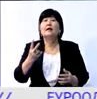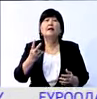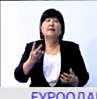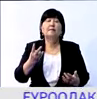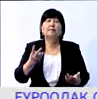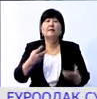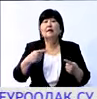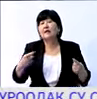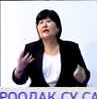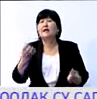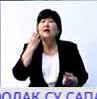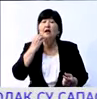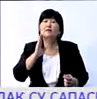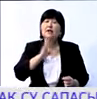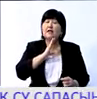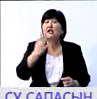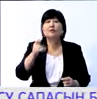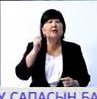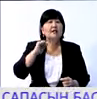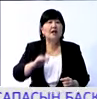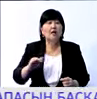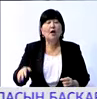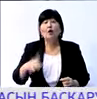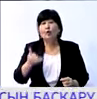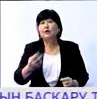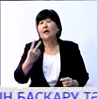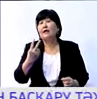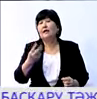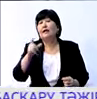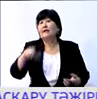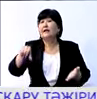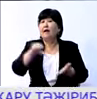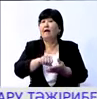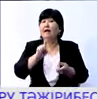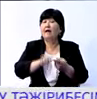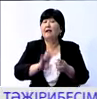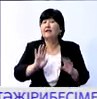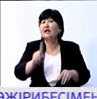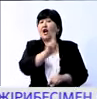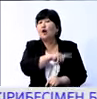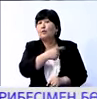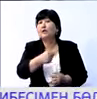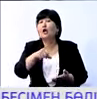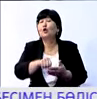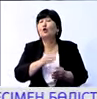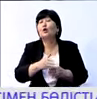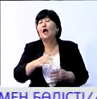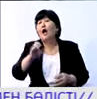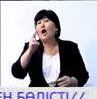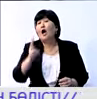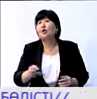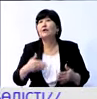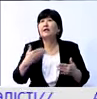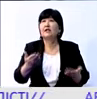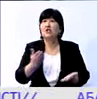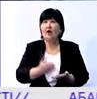әйелдер және 5 жасқа дейінгі балалар. Осы кісілерге қатысты тек қана медициналық тұрғыдан емес, әлеуметтік